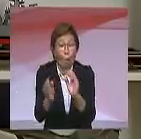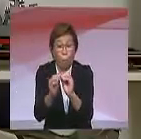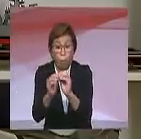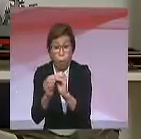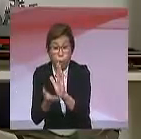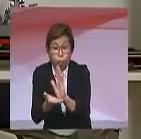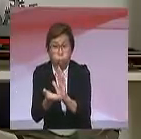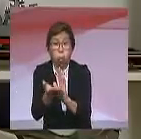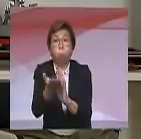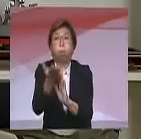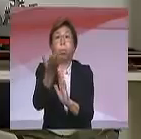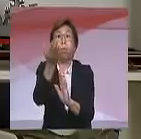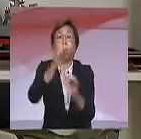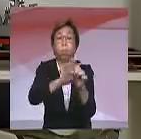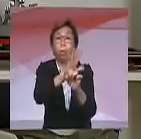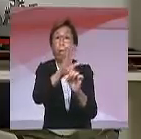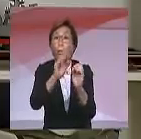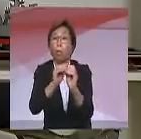positif di Sabah